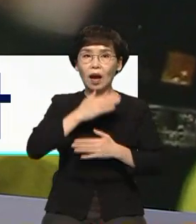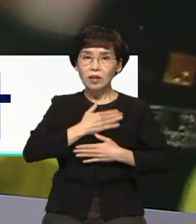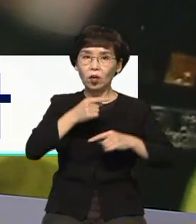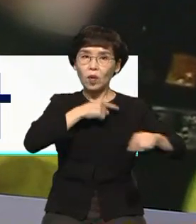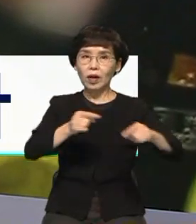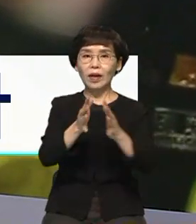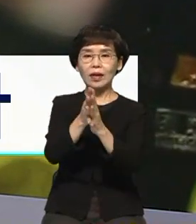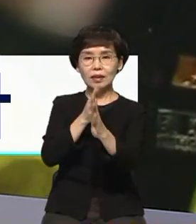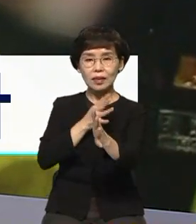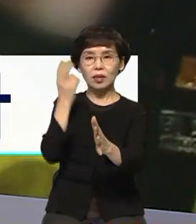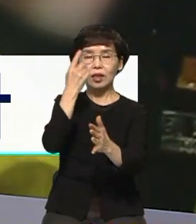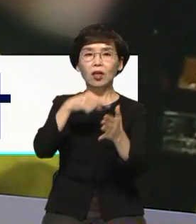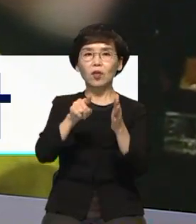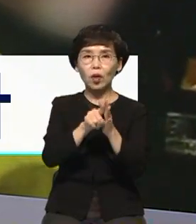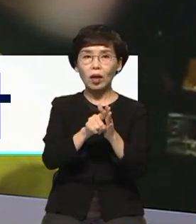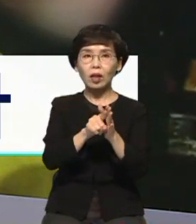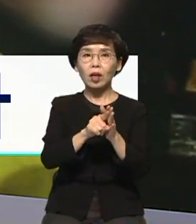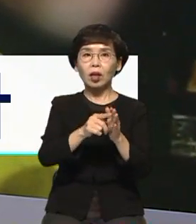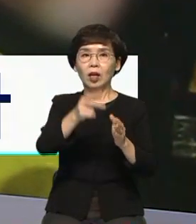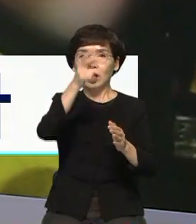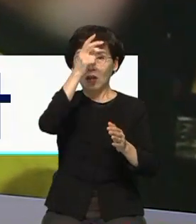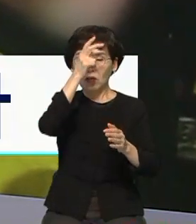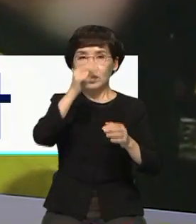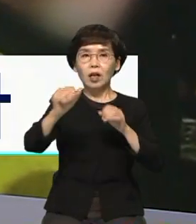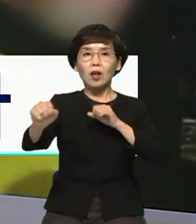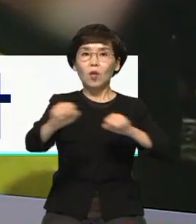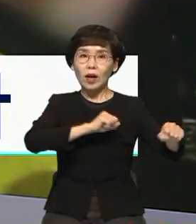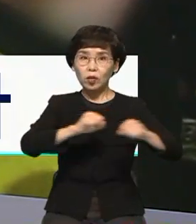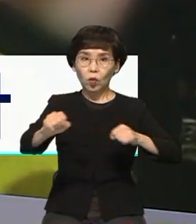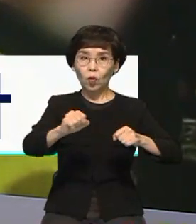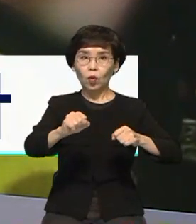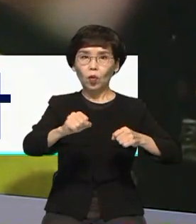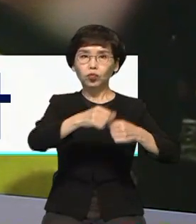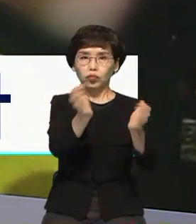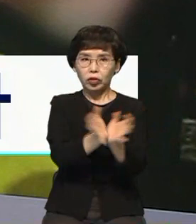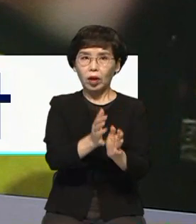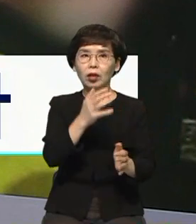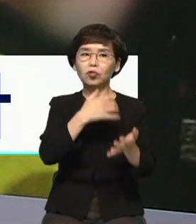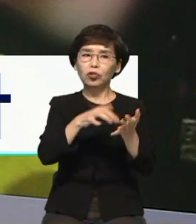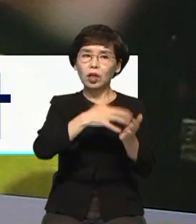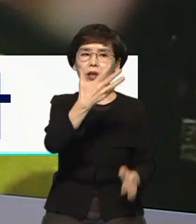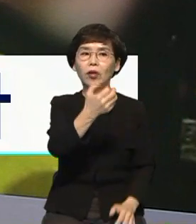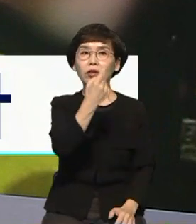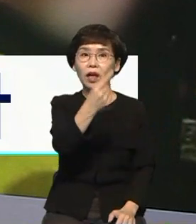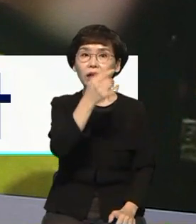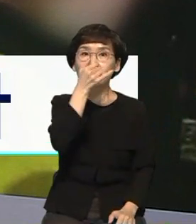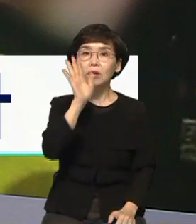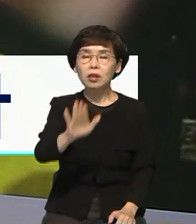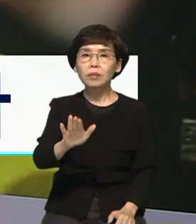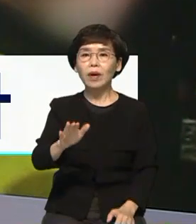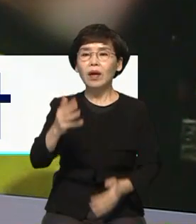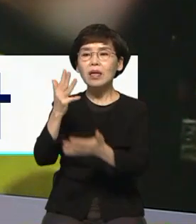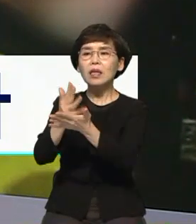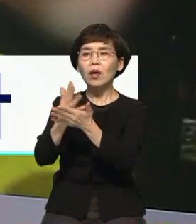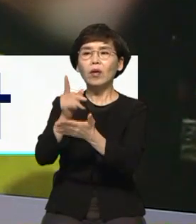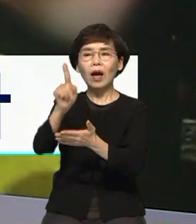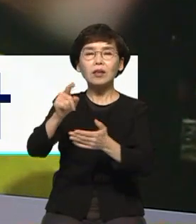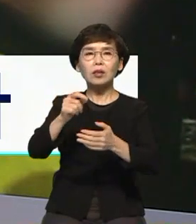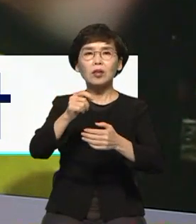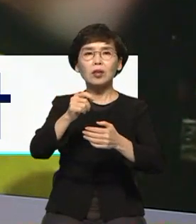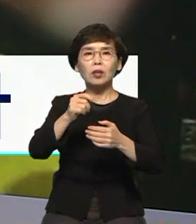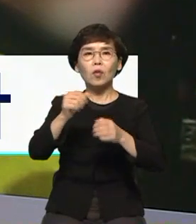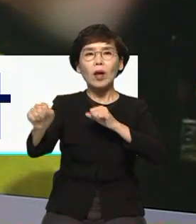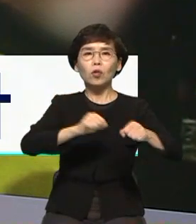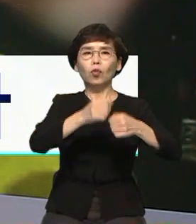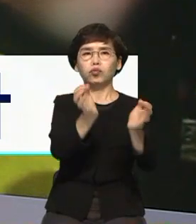질서 유지를 위한 기동대가 81개 있었지만 당일 이태원에는 한 개 부대도 배치되지 않았던 걸로